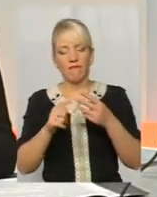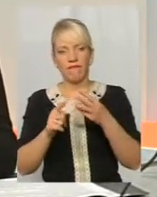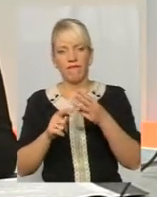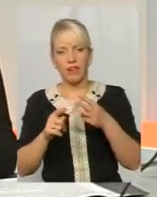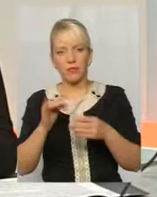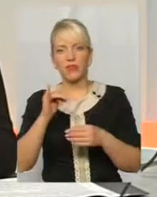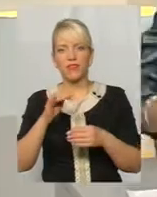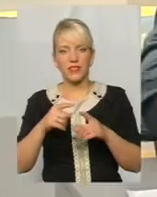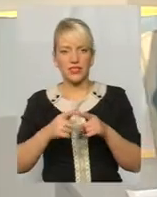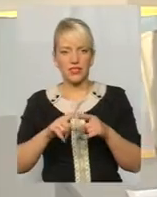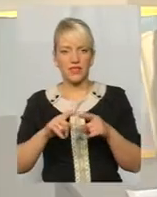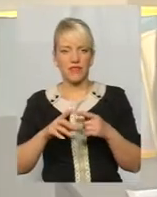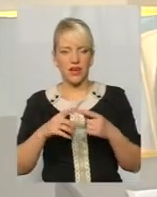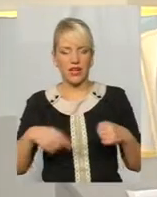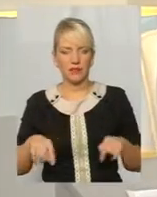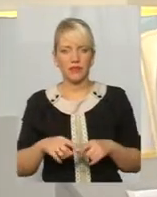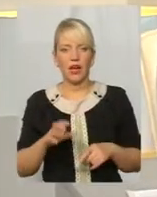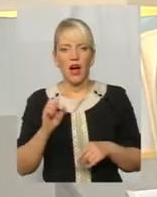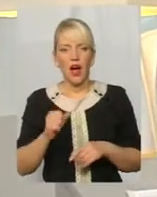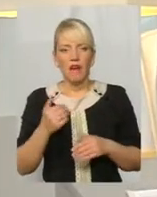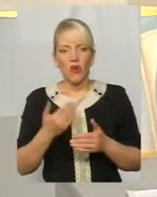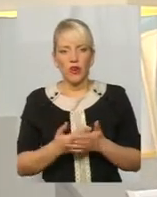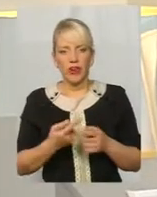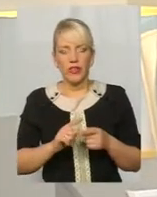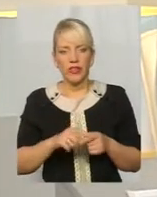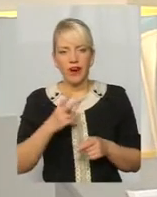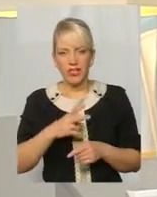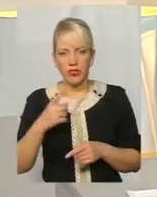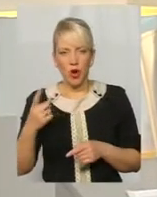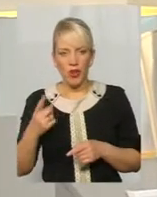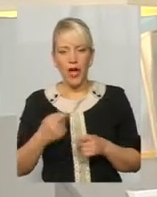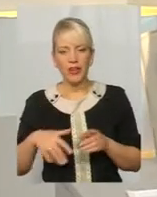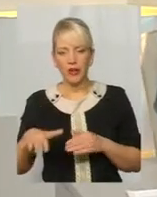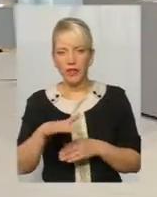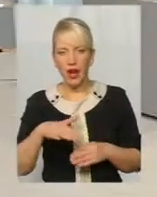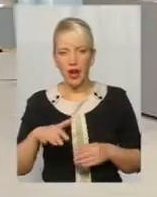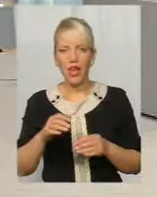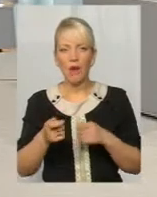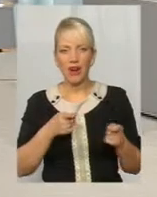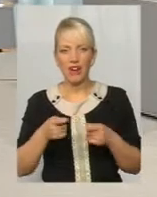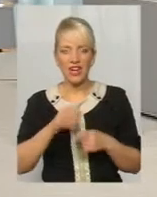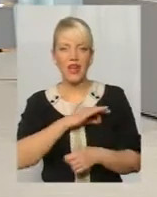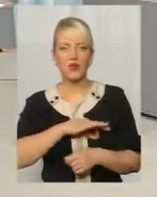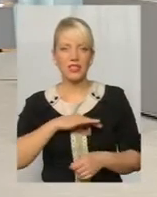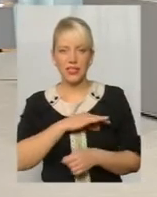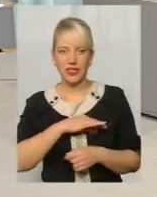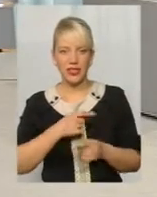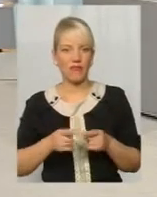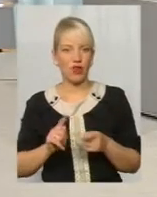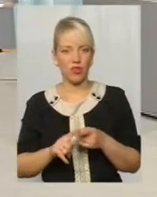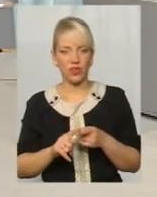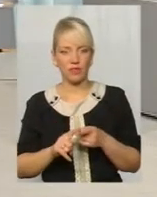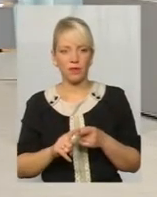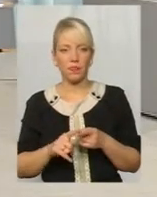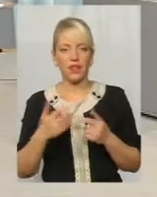сфері. Пані Світлано, а скажіть, будь ласка, а от 21 територіальне управління юстиції, вони по